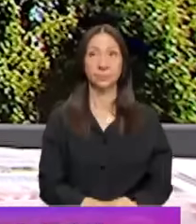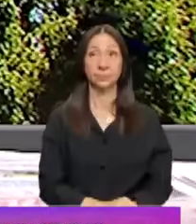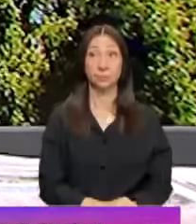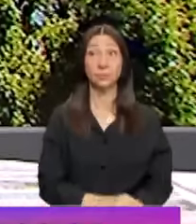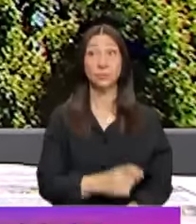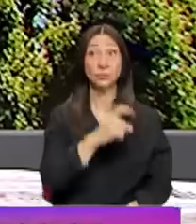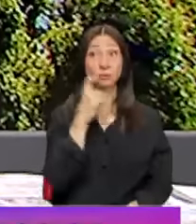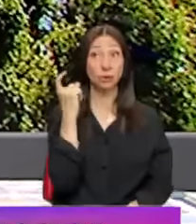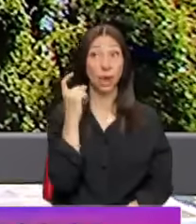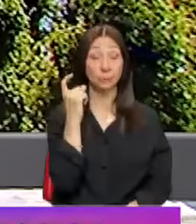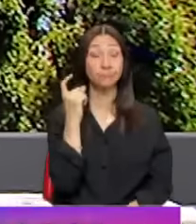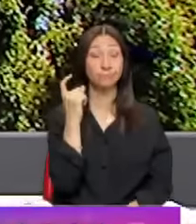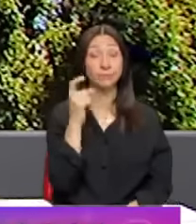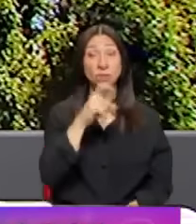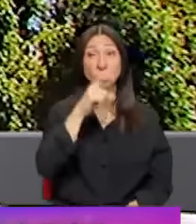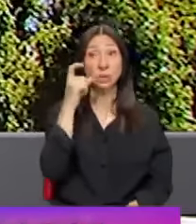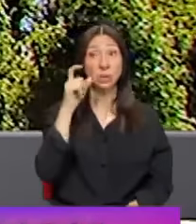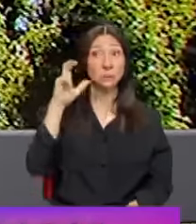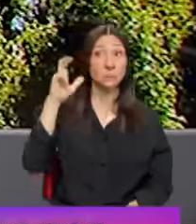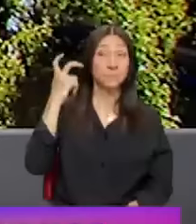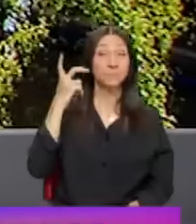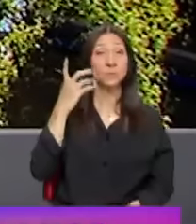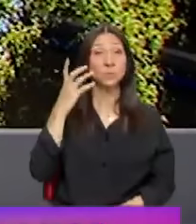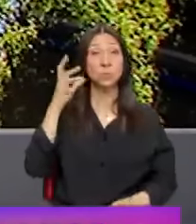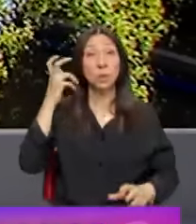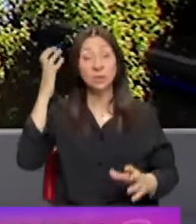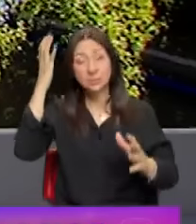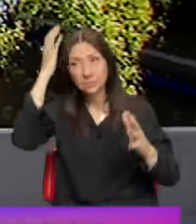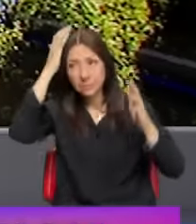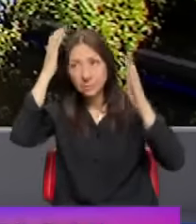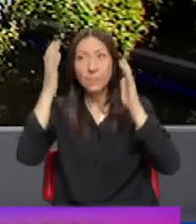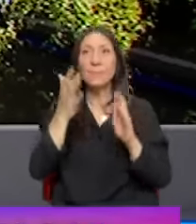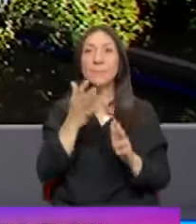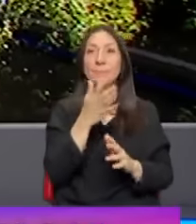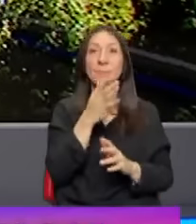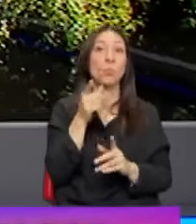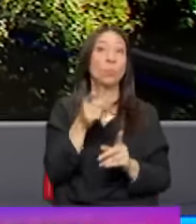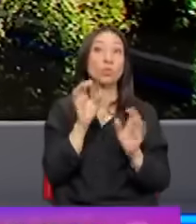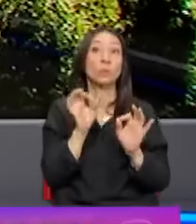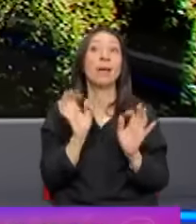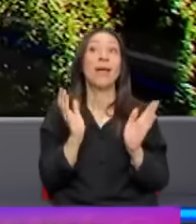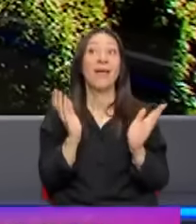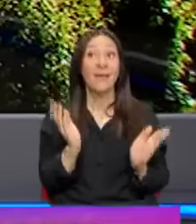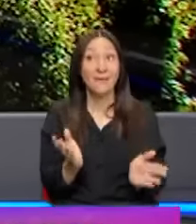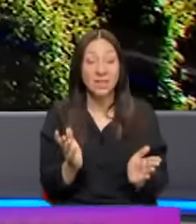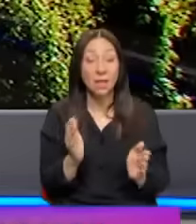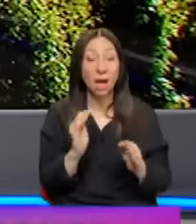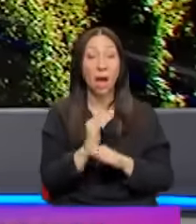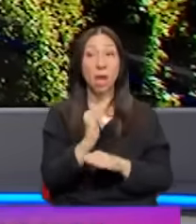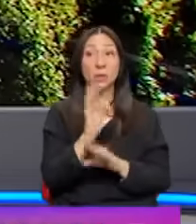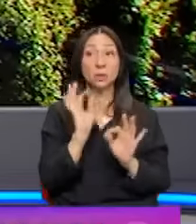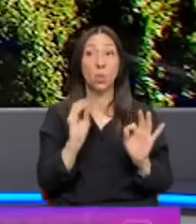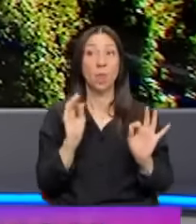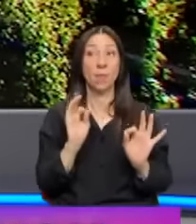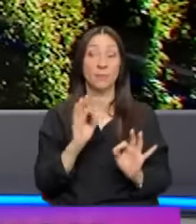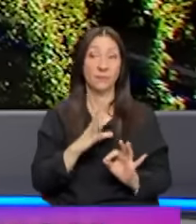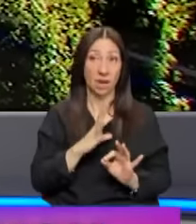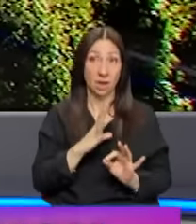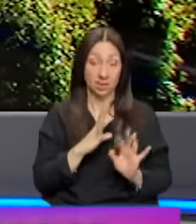Hava sıcak ve sıcak çarpması güneş çarpması olarak bilinen bu durum evet hayati noktaya